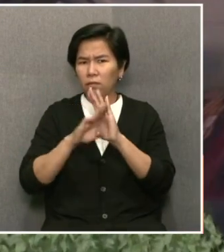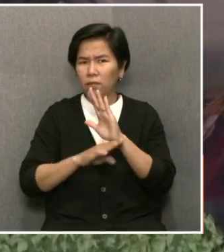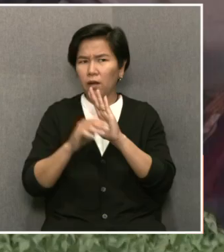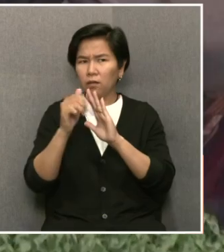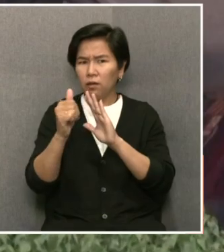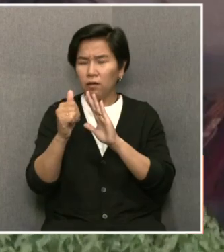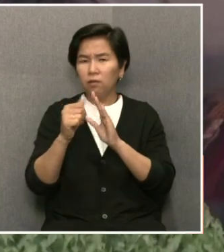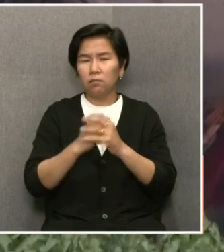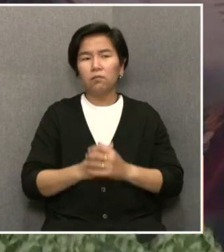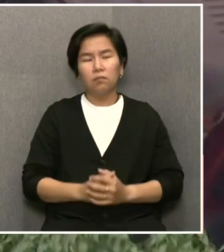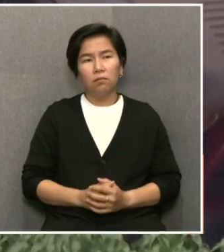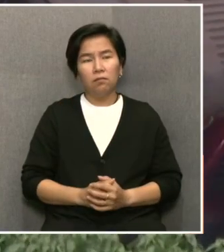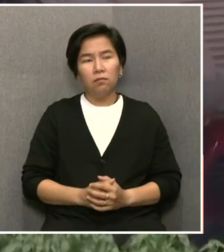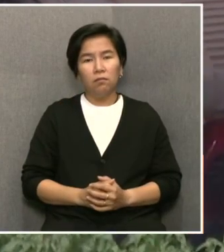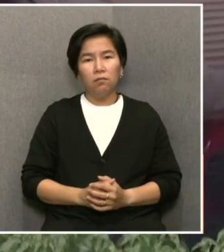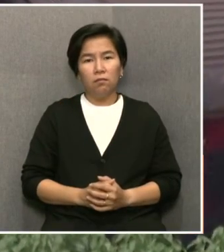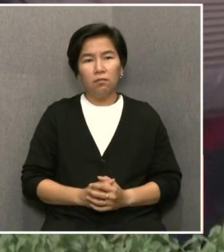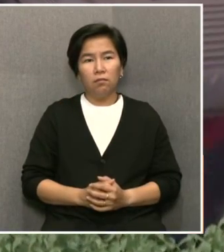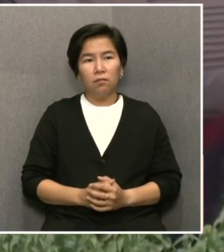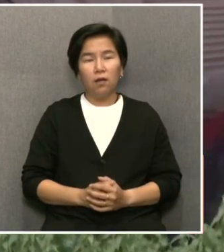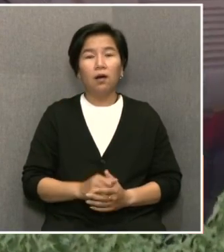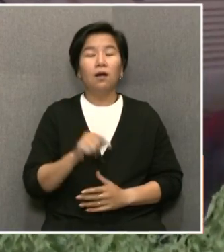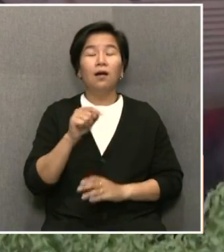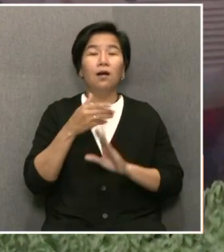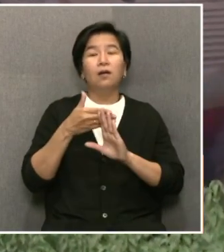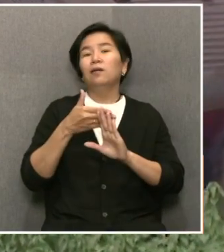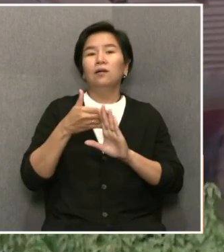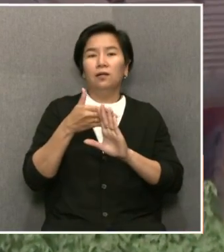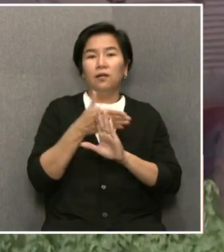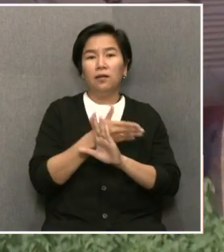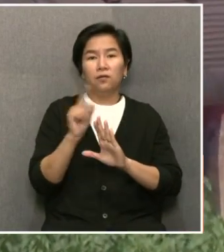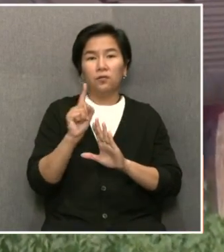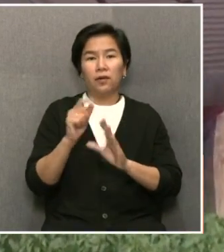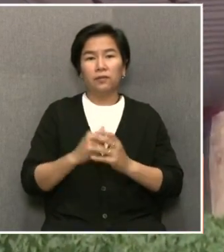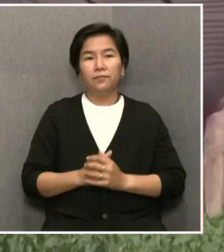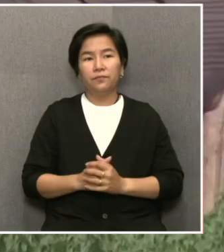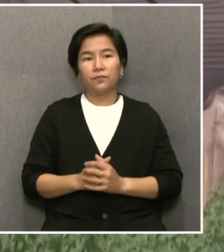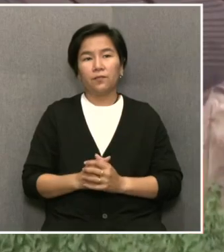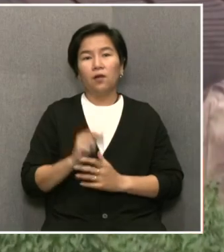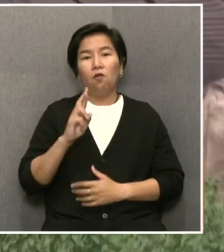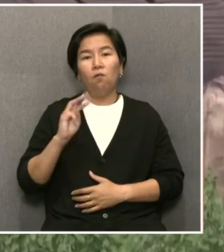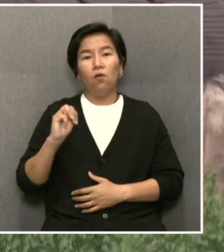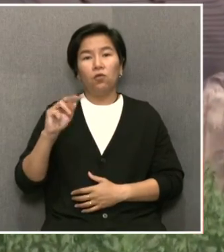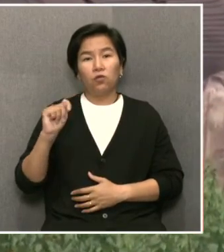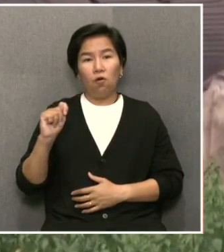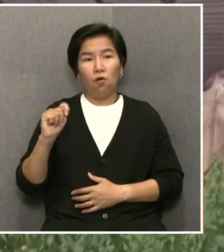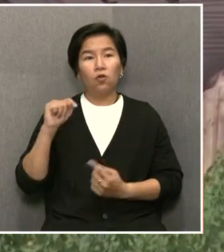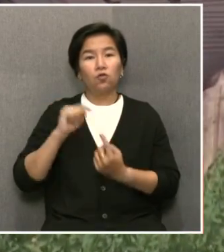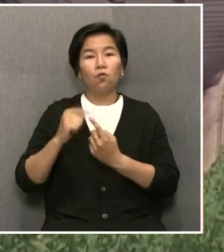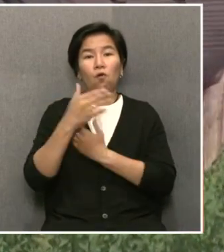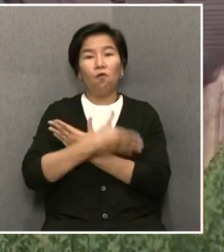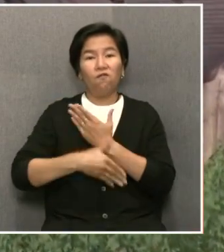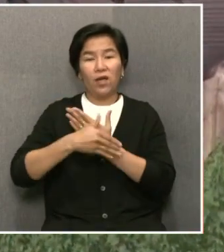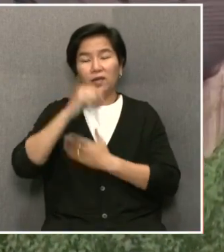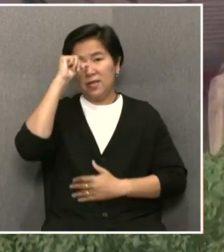ภัยอยู่เลยนะครับก่อนหน้านี้นายอัศวินไวสวะซึ่งเป็นรัฐมนตรีรถไฟของอินเดียเนี่ย